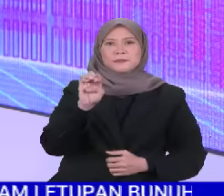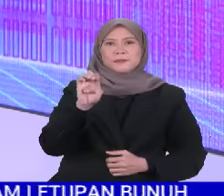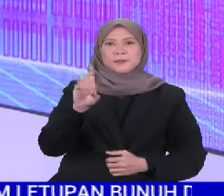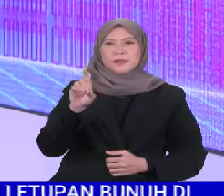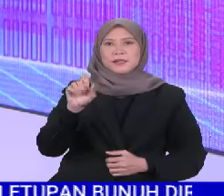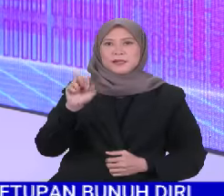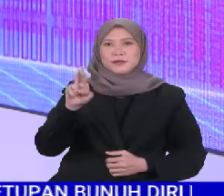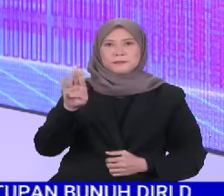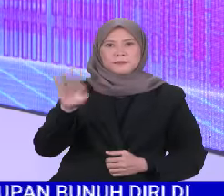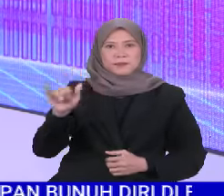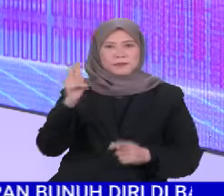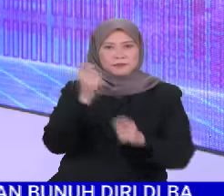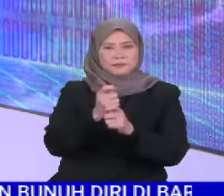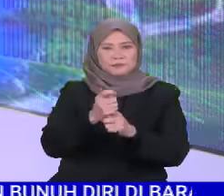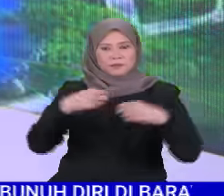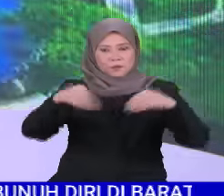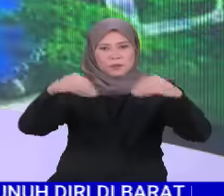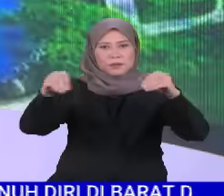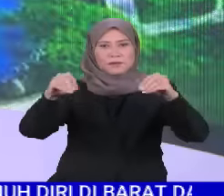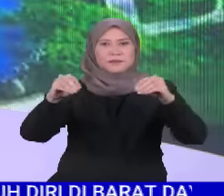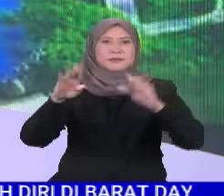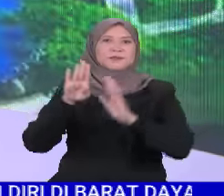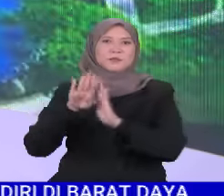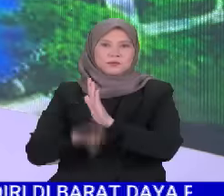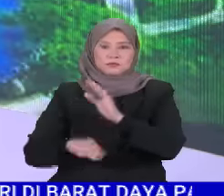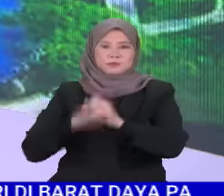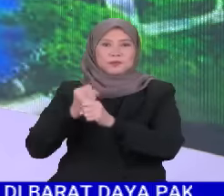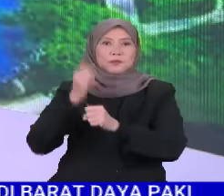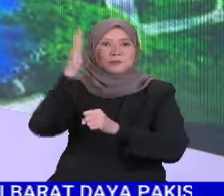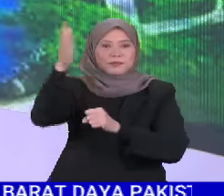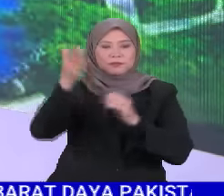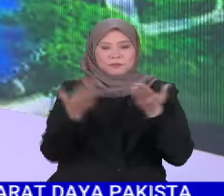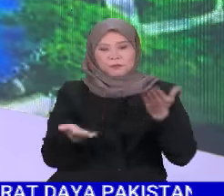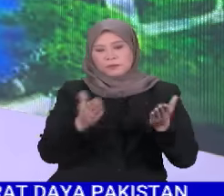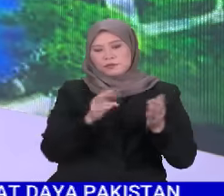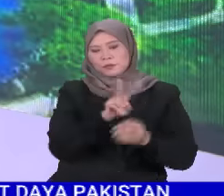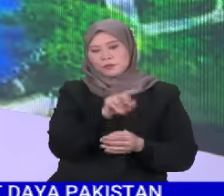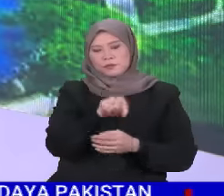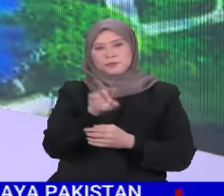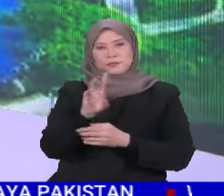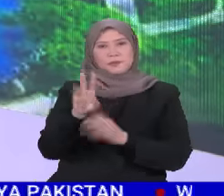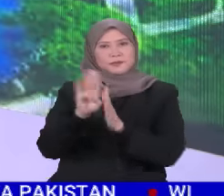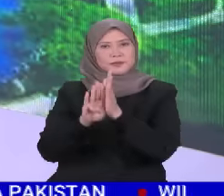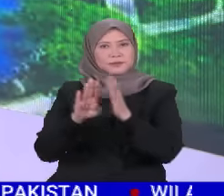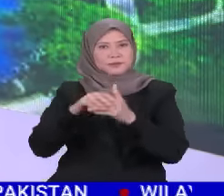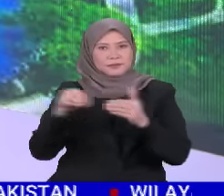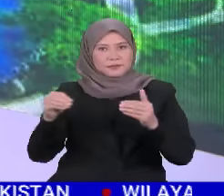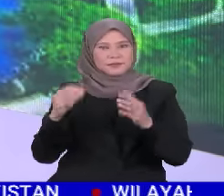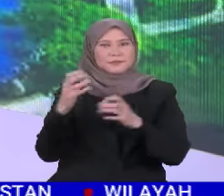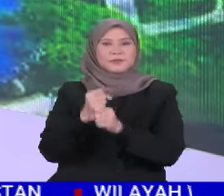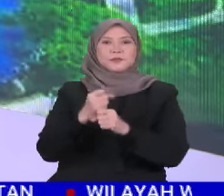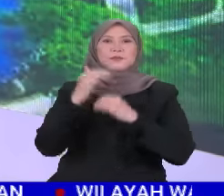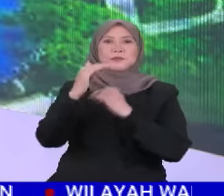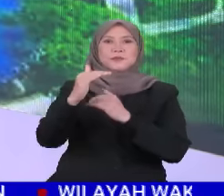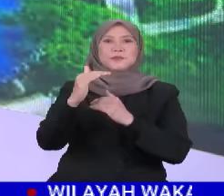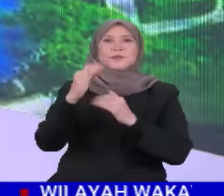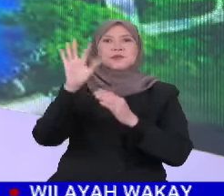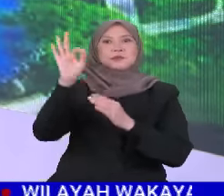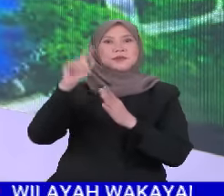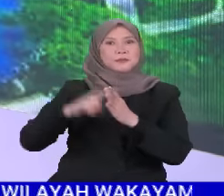Menetapkan sasaran jualan lebih rendah tahun depan berbanding 2 puluhan 7 billion Ringgit yang dicapai untuk tempo